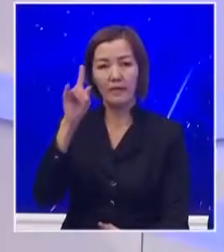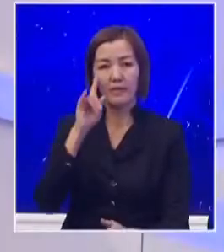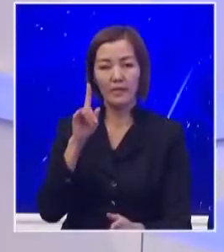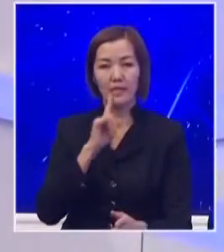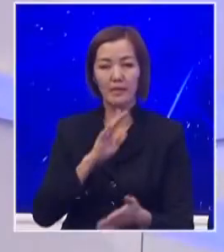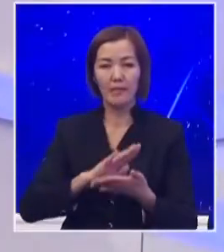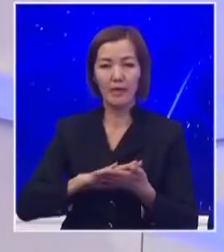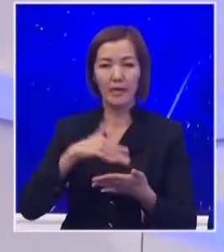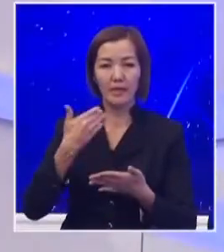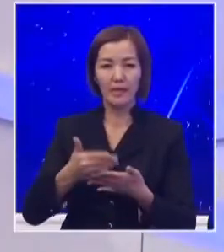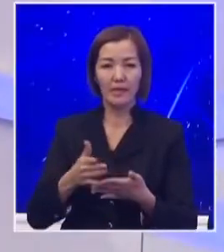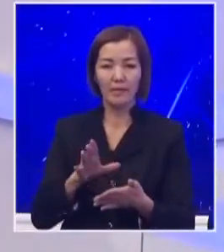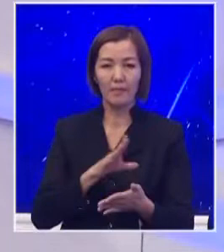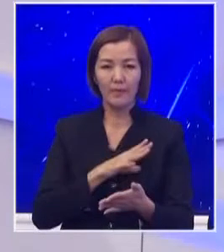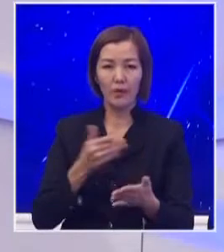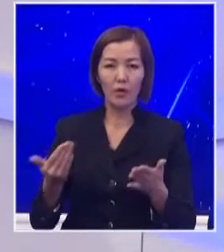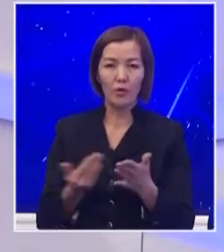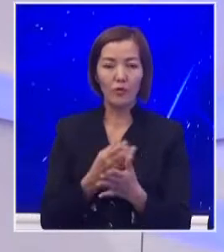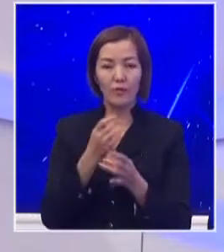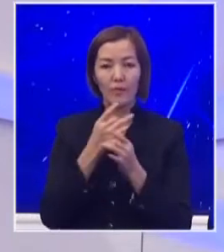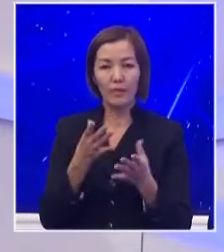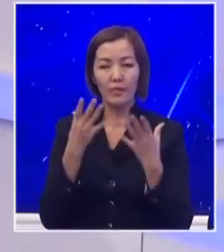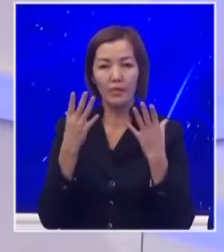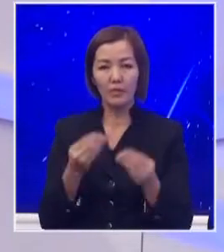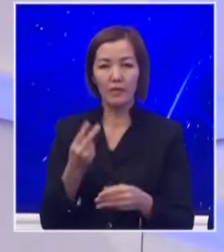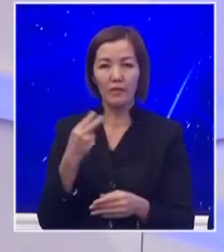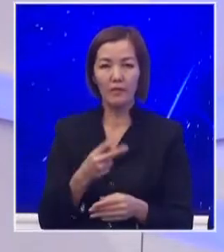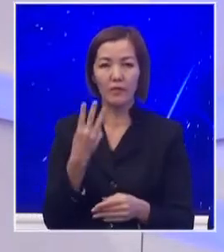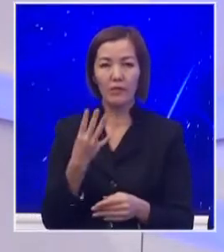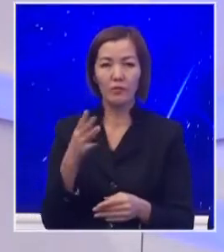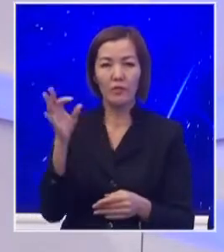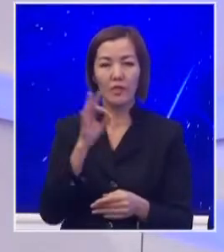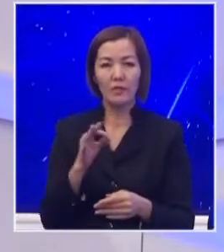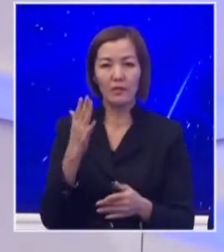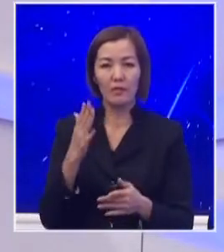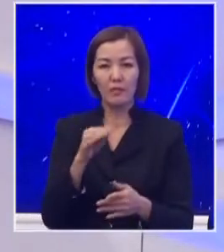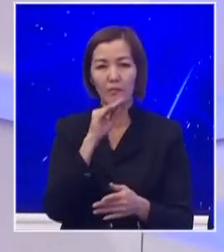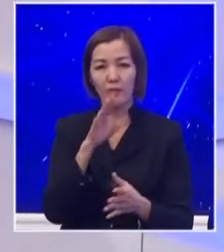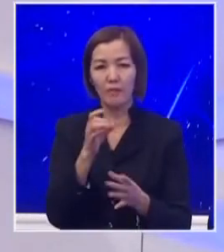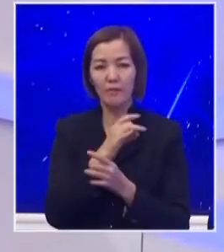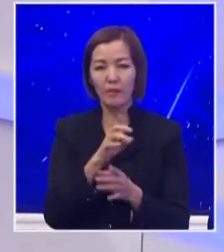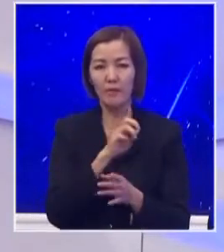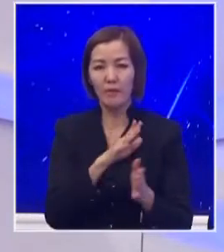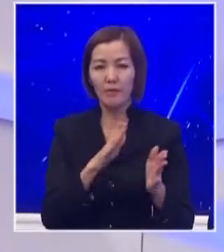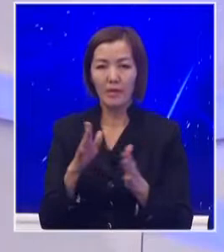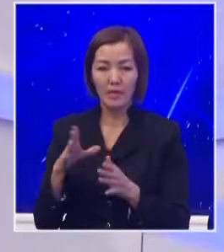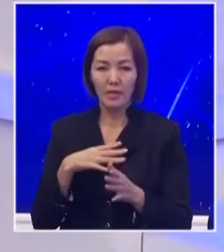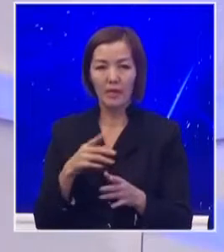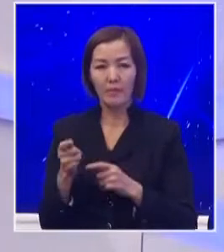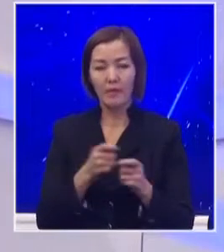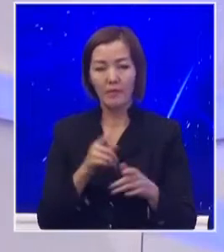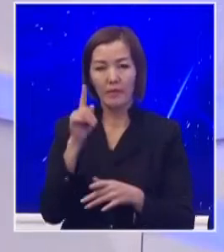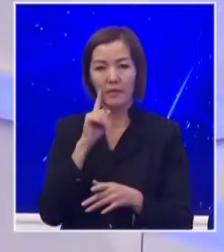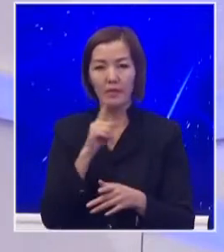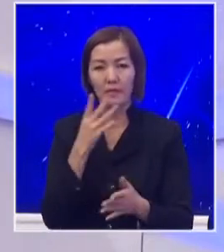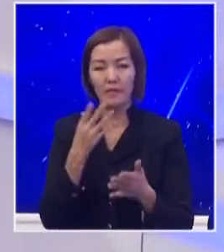В казахстанском календаре появилась новая праздничная дата. 24 октября теперь профессиональный праздник библиотекарей. Правительство